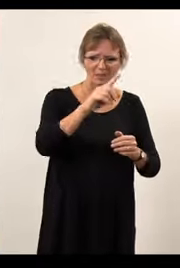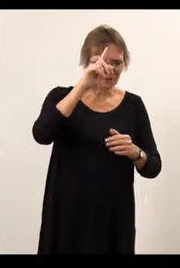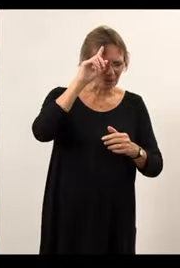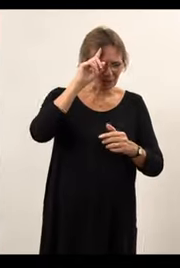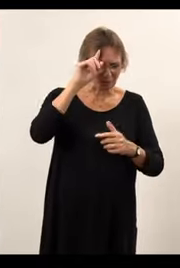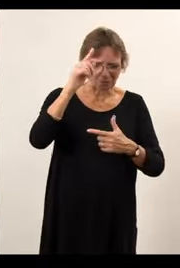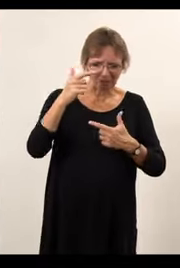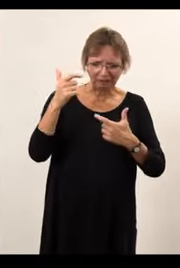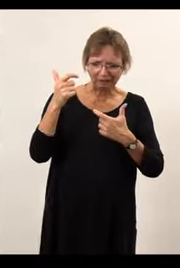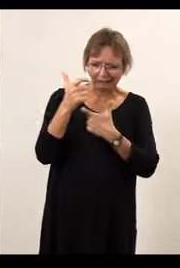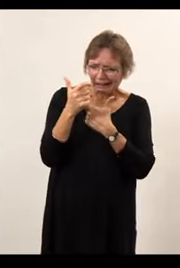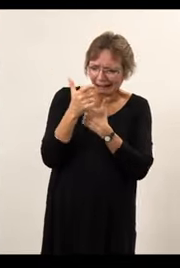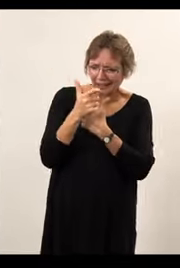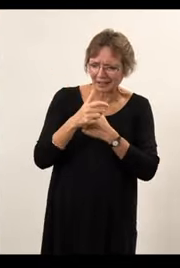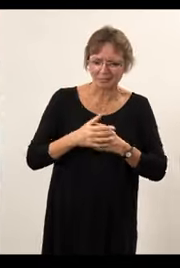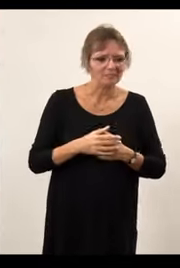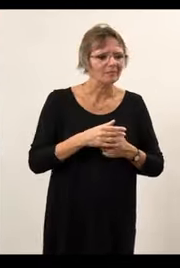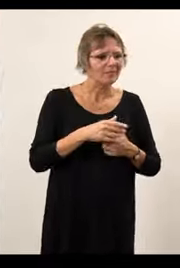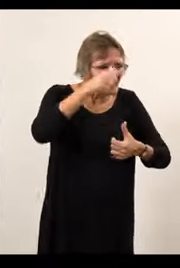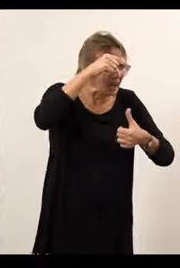Qu'est-ce que t'as? Tu te rappelles?